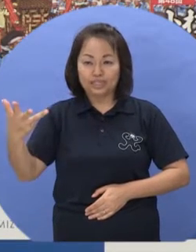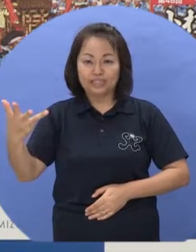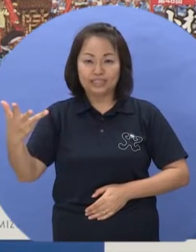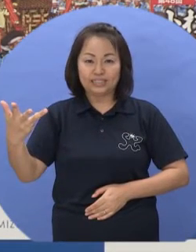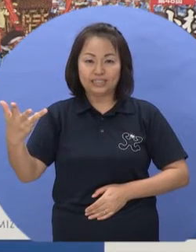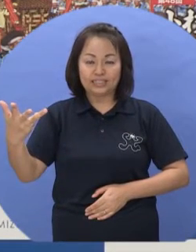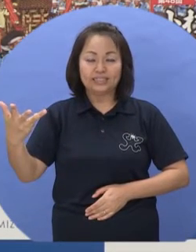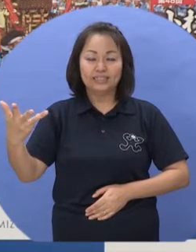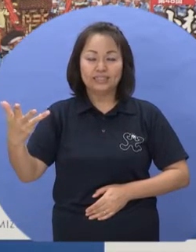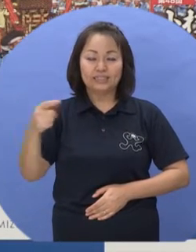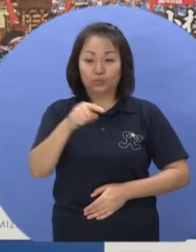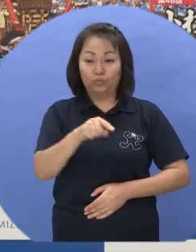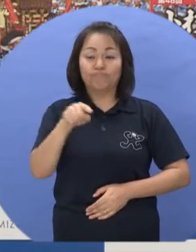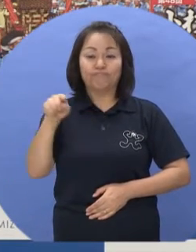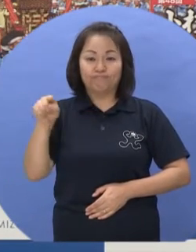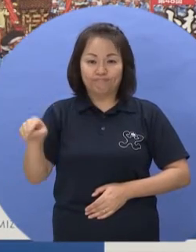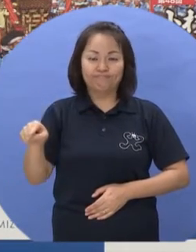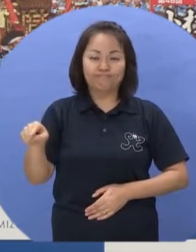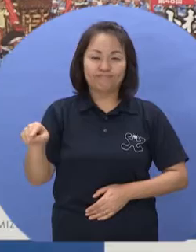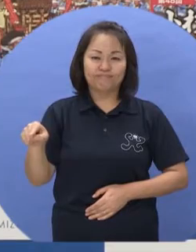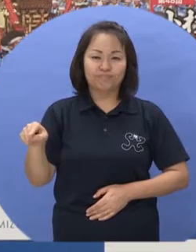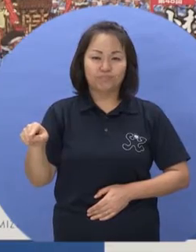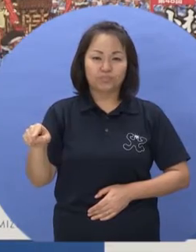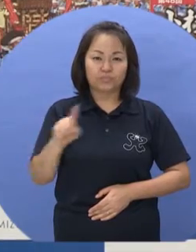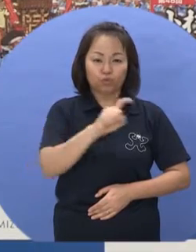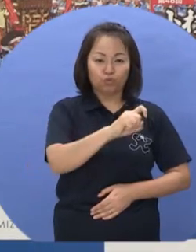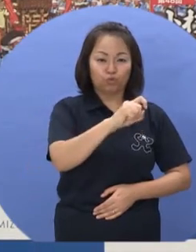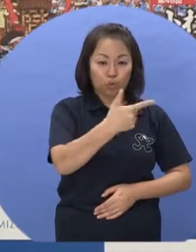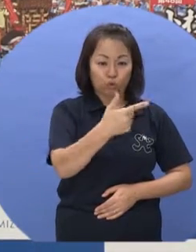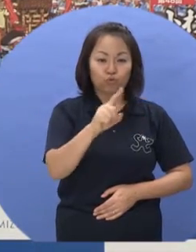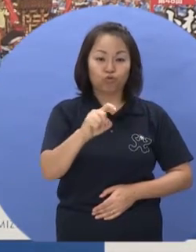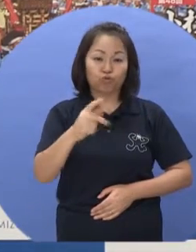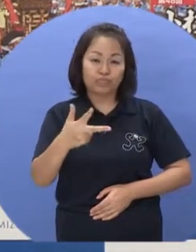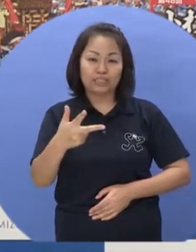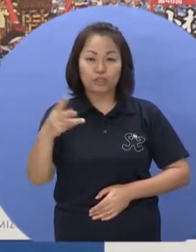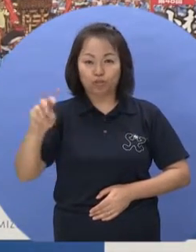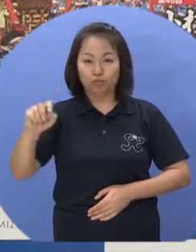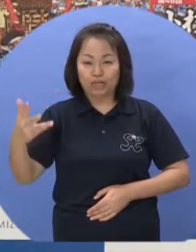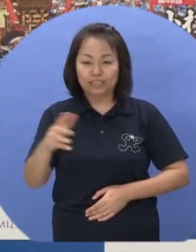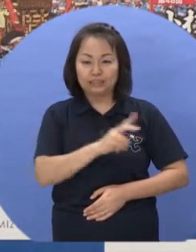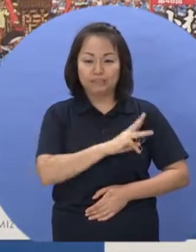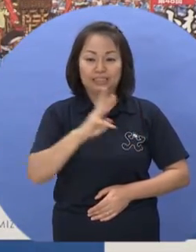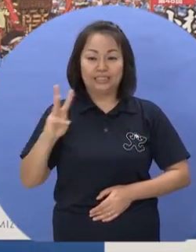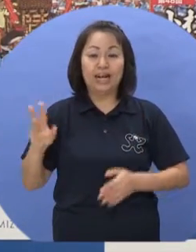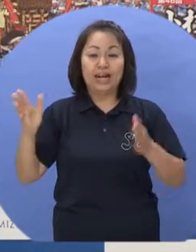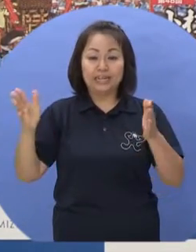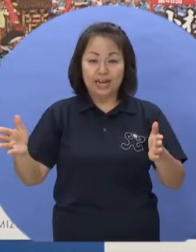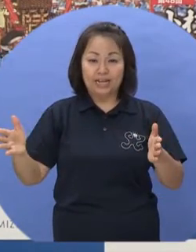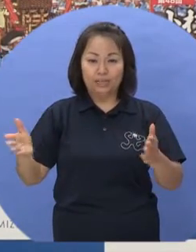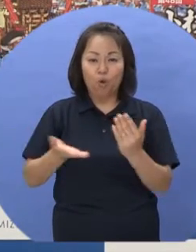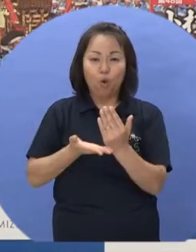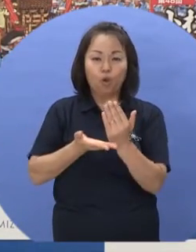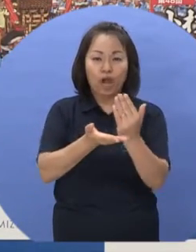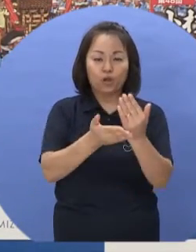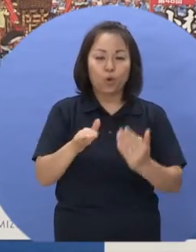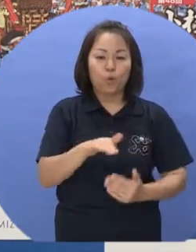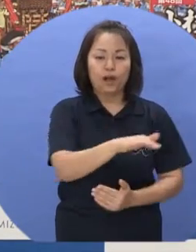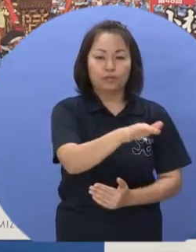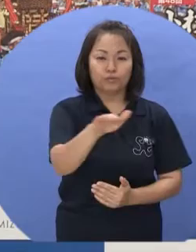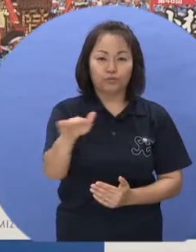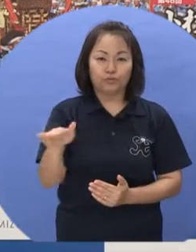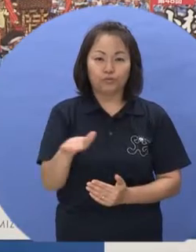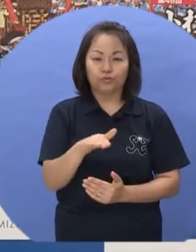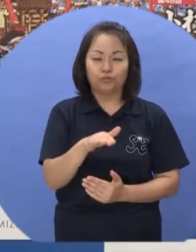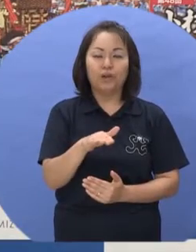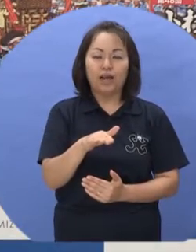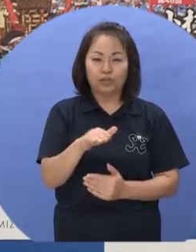祝日でありますけれども、この16、17、18の3日間にかけてですね、海王丸パークフェスティバル